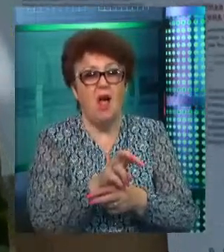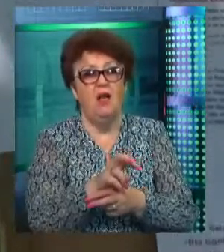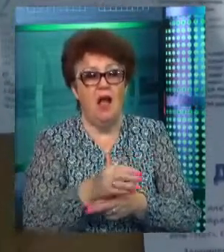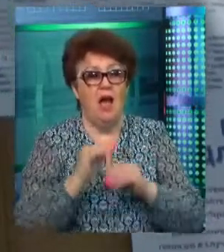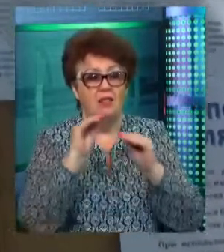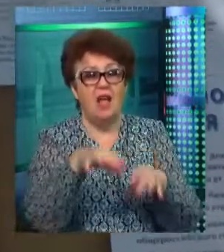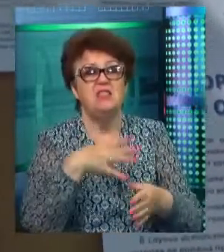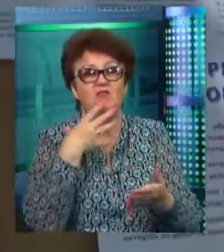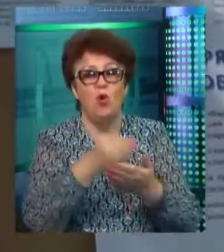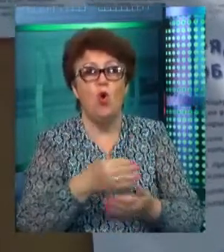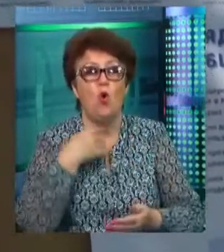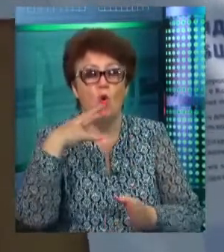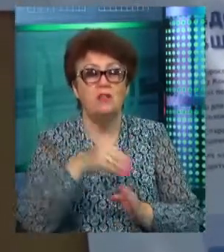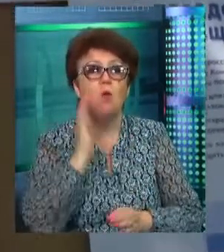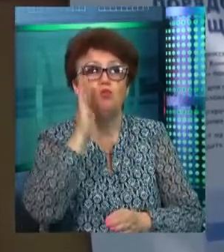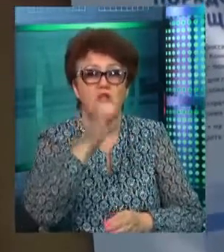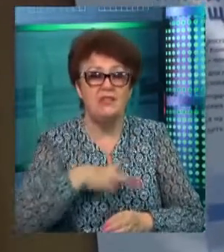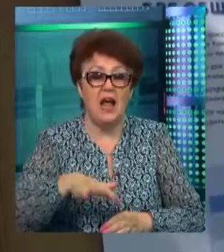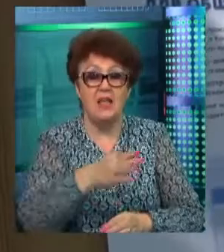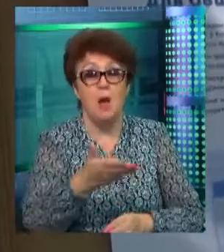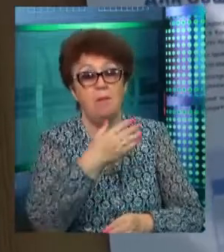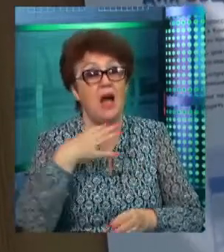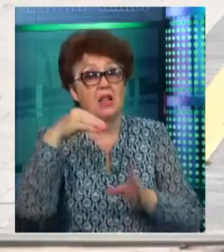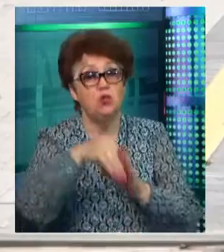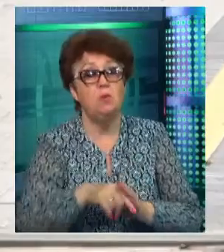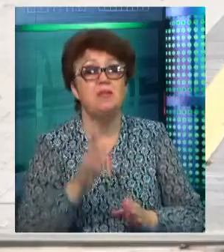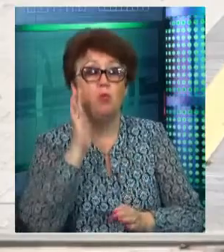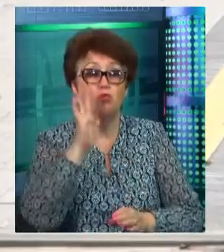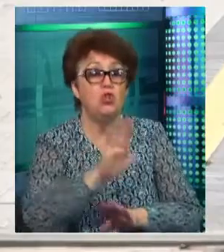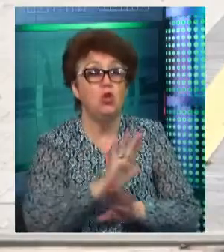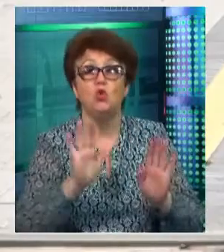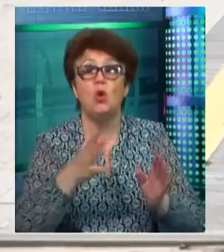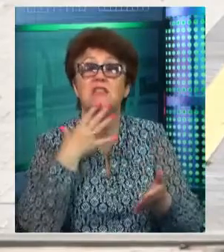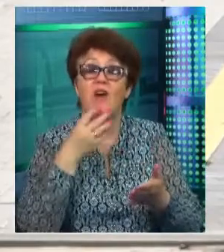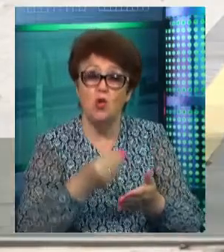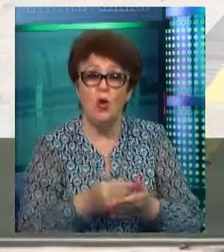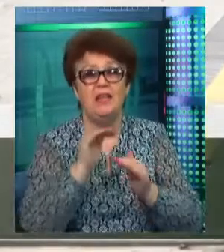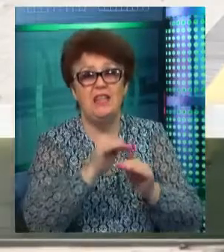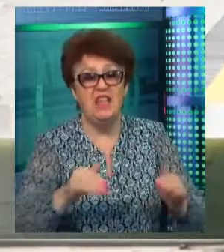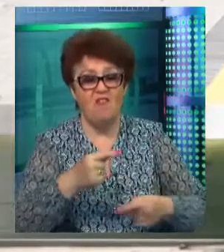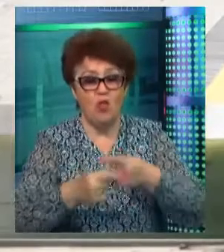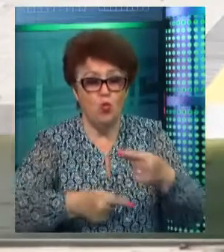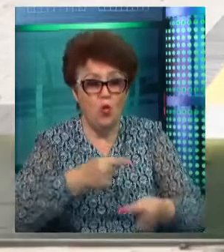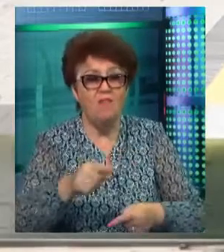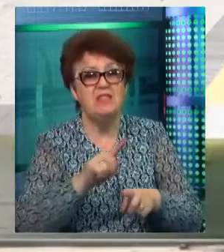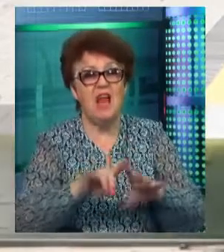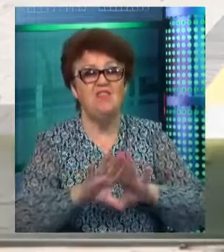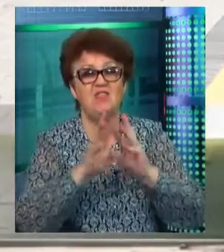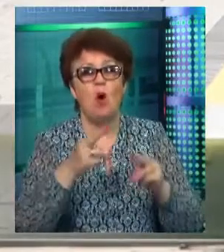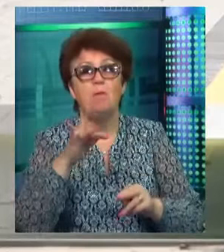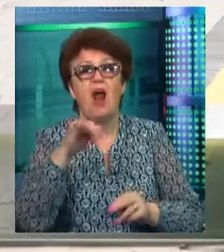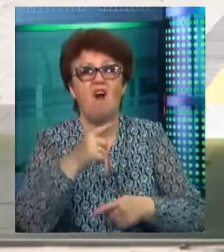страны мы голосуем за будущее за будущее не только свое за будущее детей внуков и скорее всего и